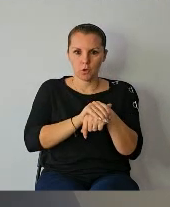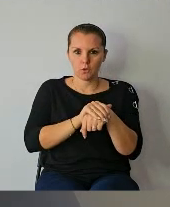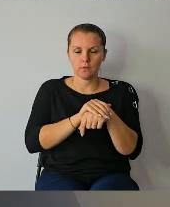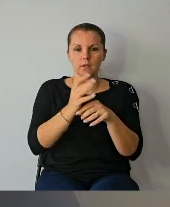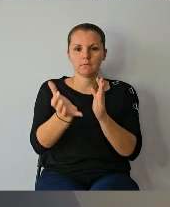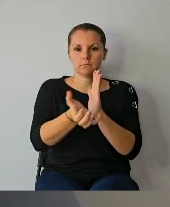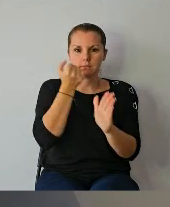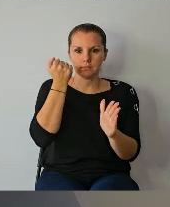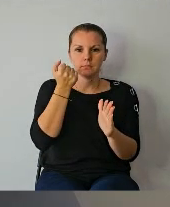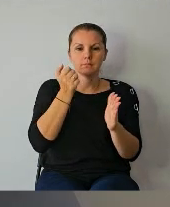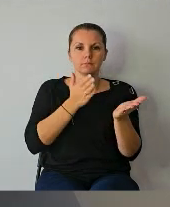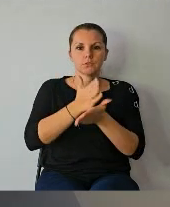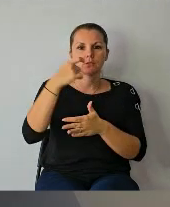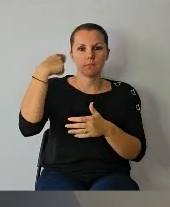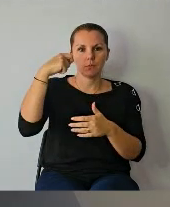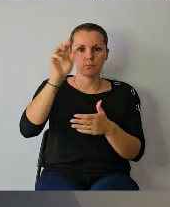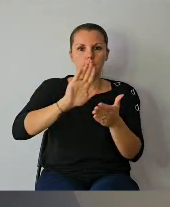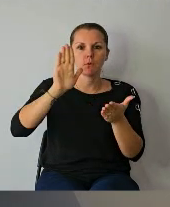przez burmistrza Boguchwały